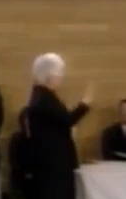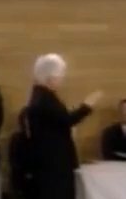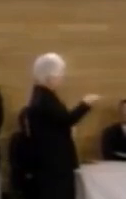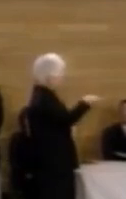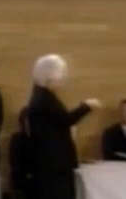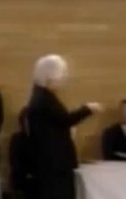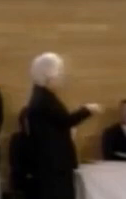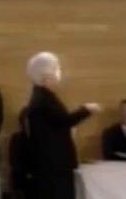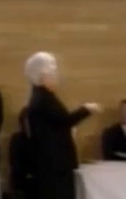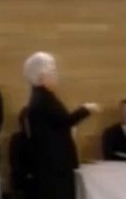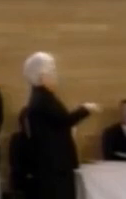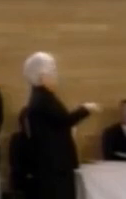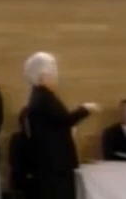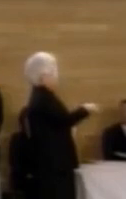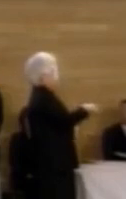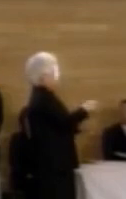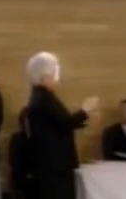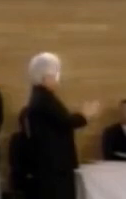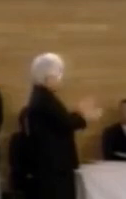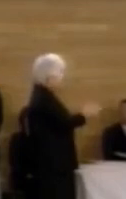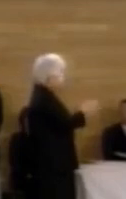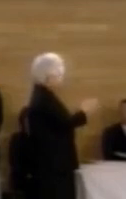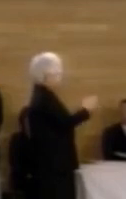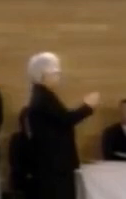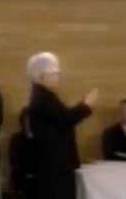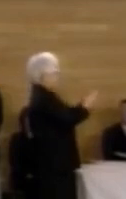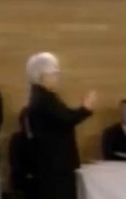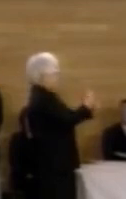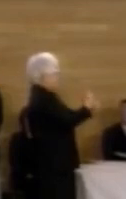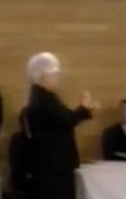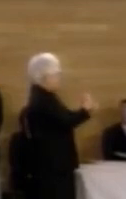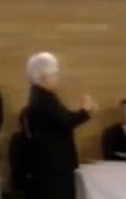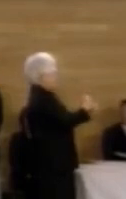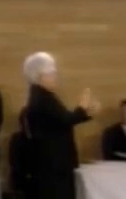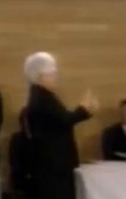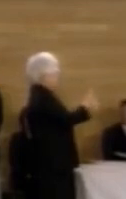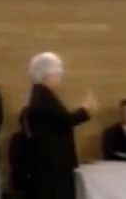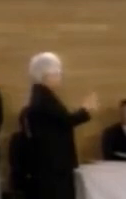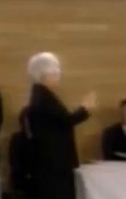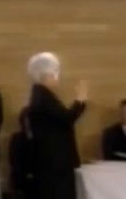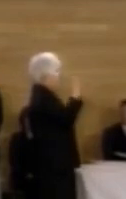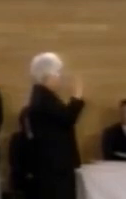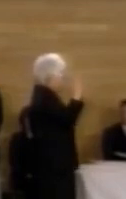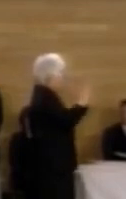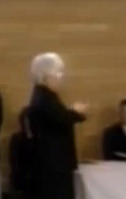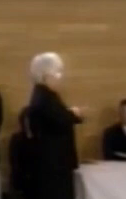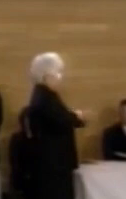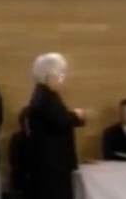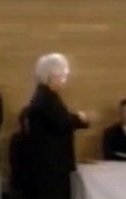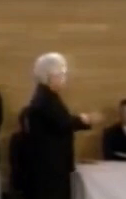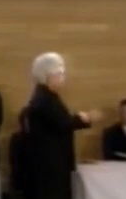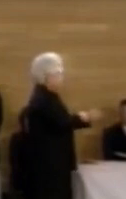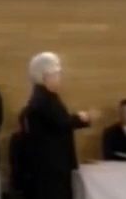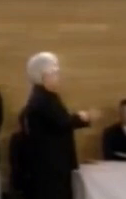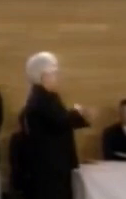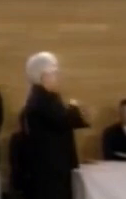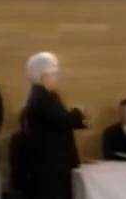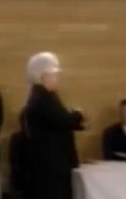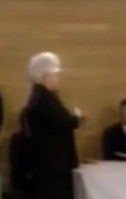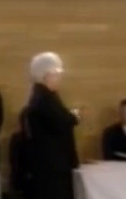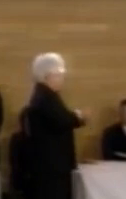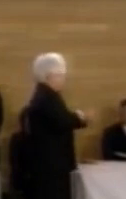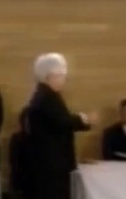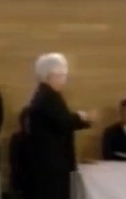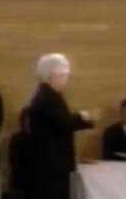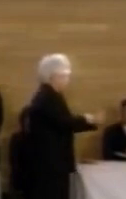事業に新たな町づくりへの知恵や熱意を持って魂を吹き込んでいかな